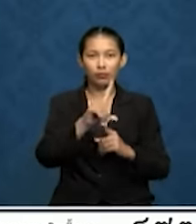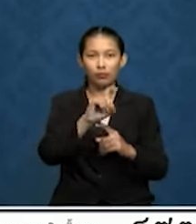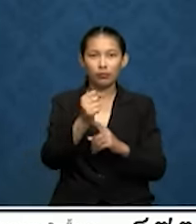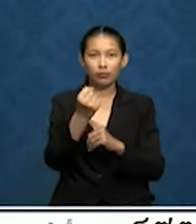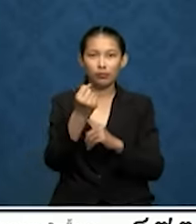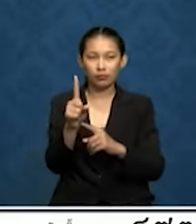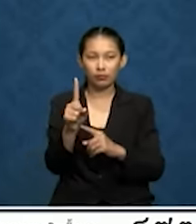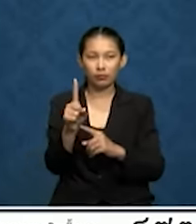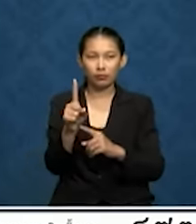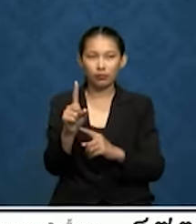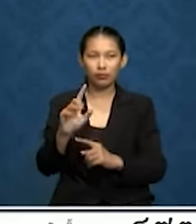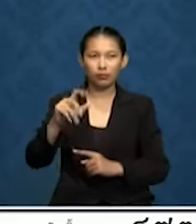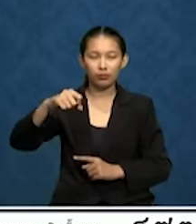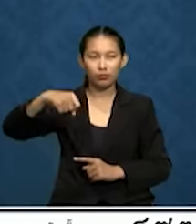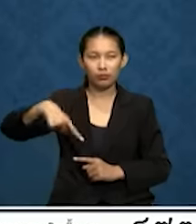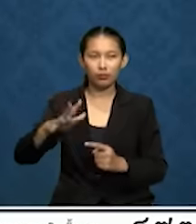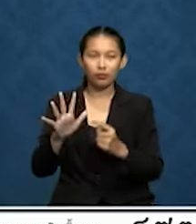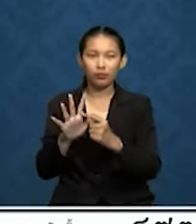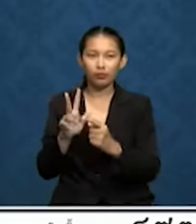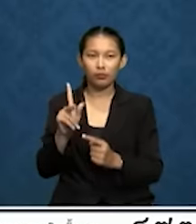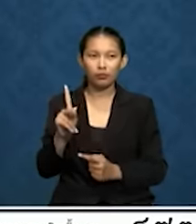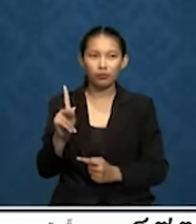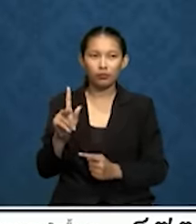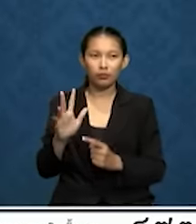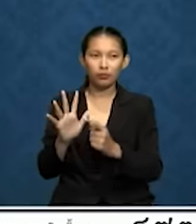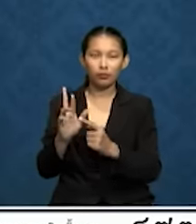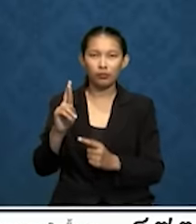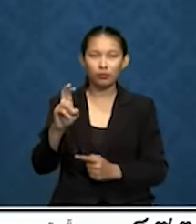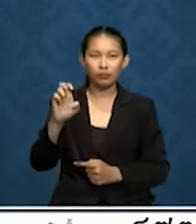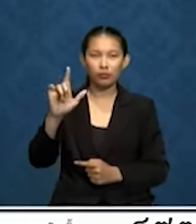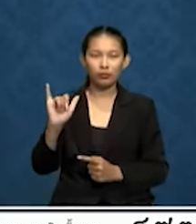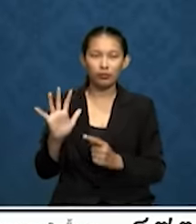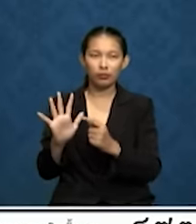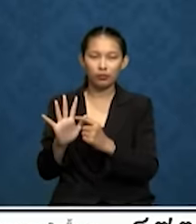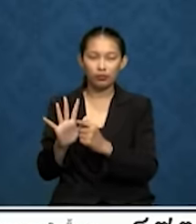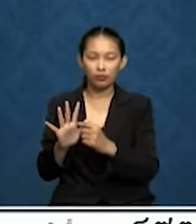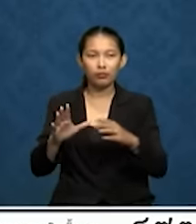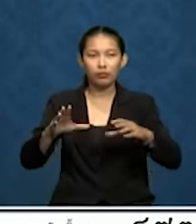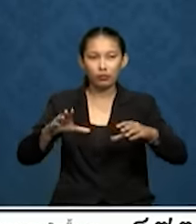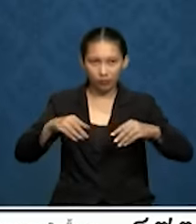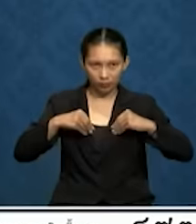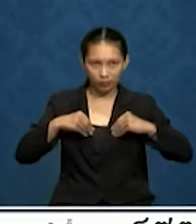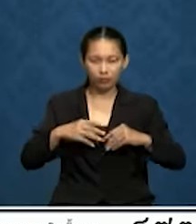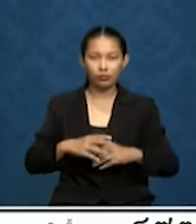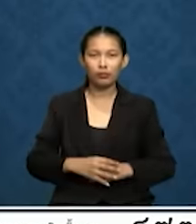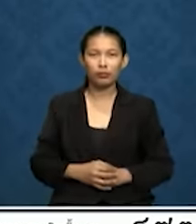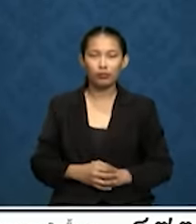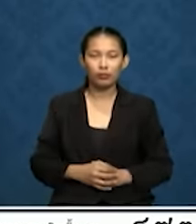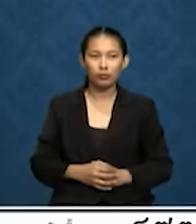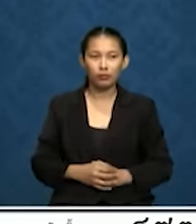111นายสารากิยาสะอิ เห็นชอบครับ